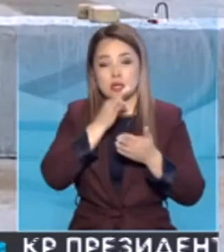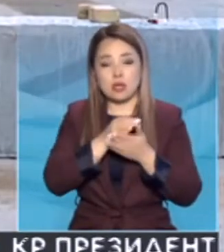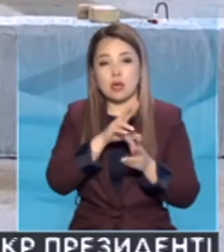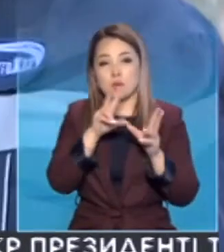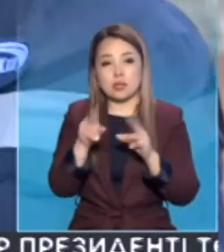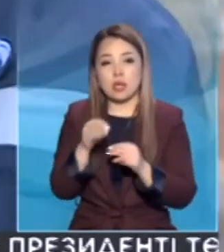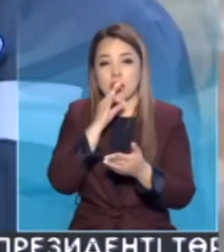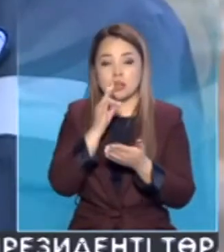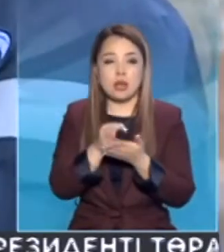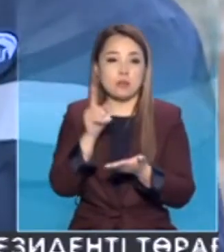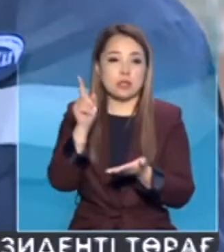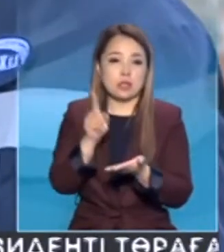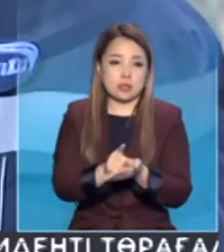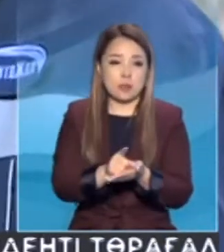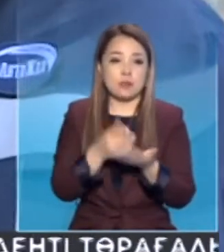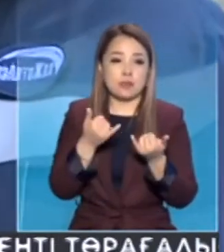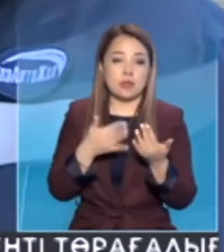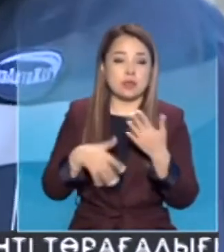міндетті дейді.